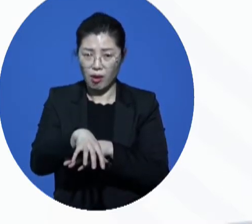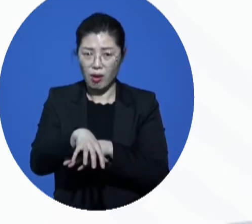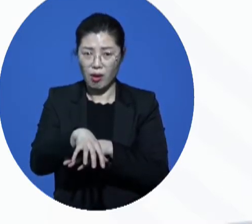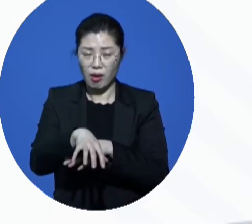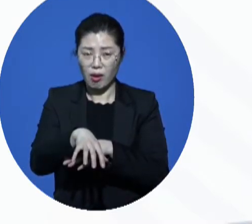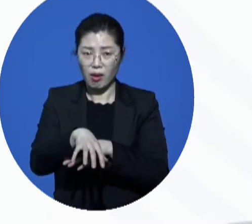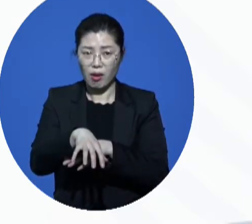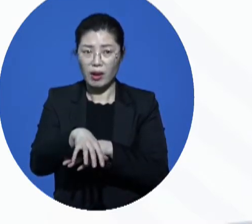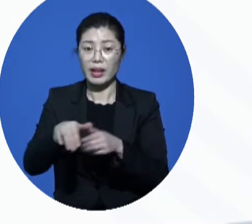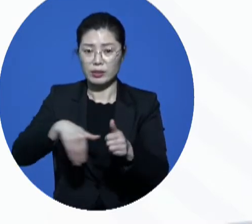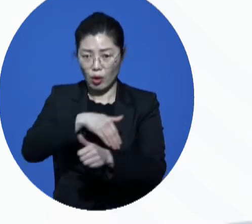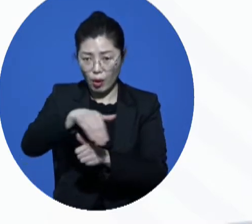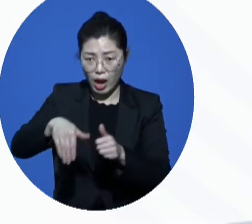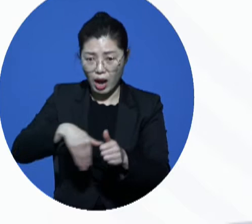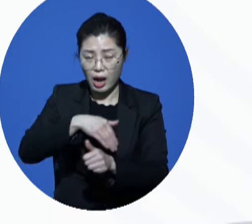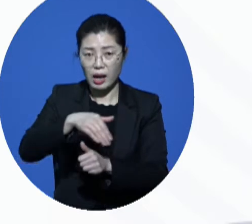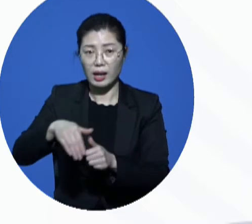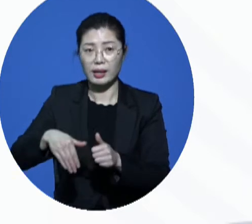공감은